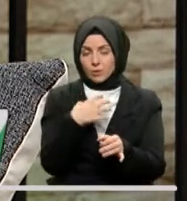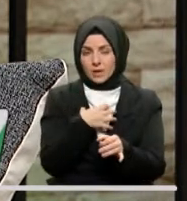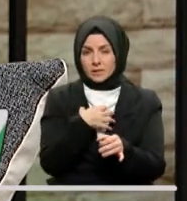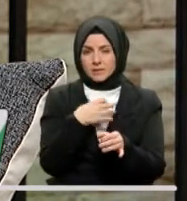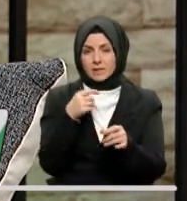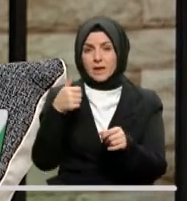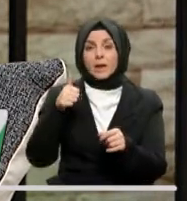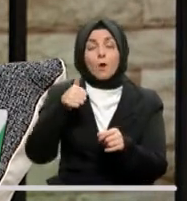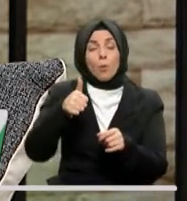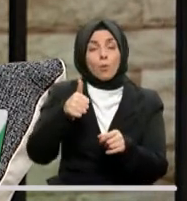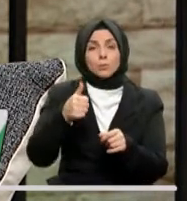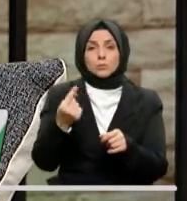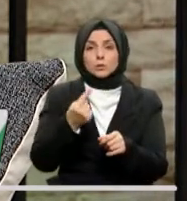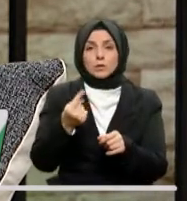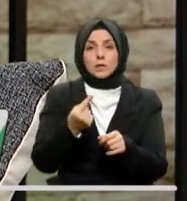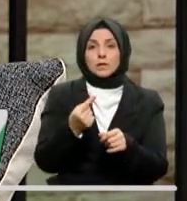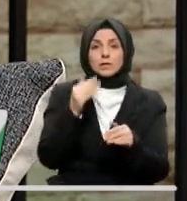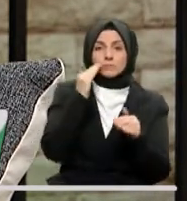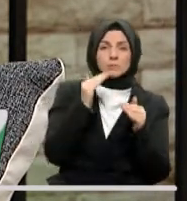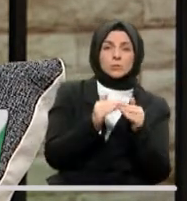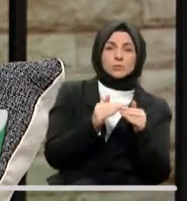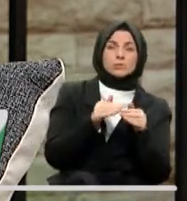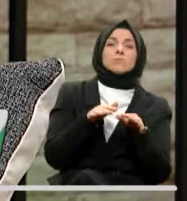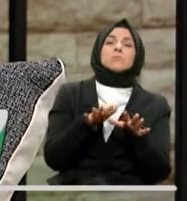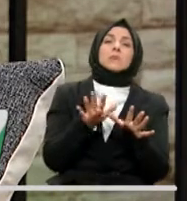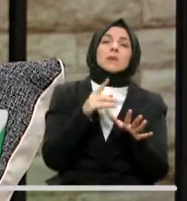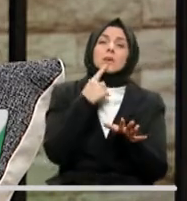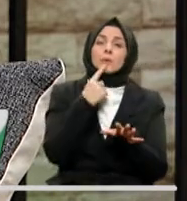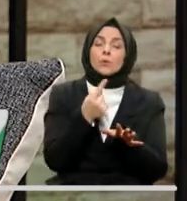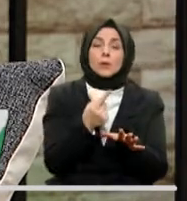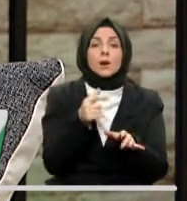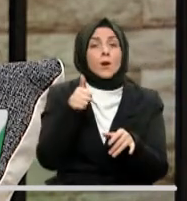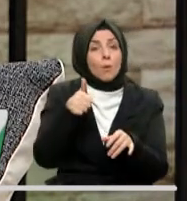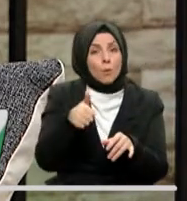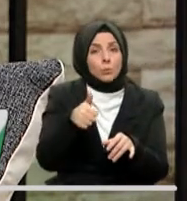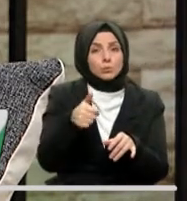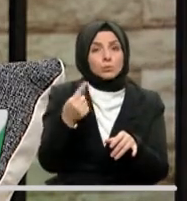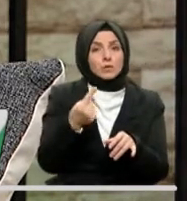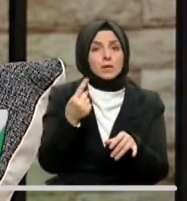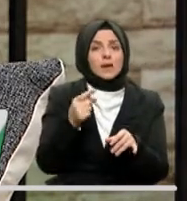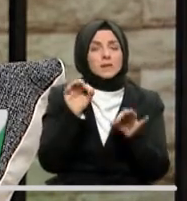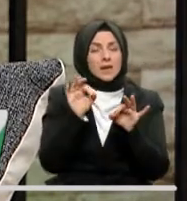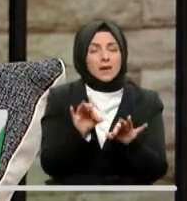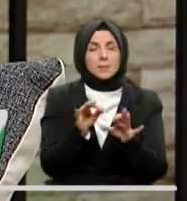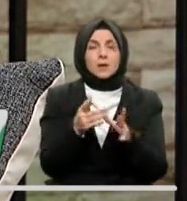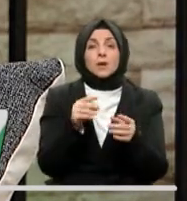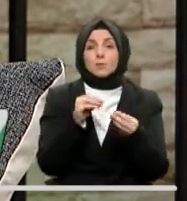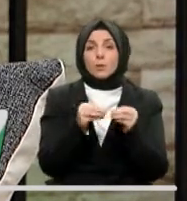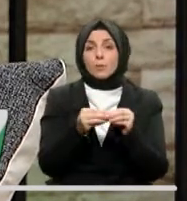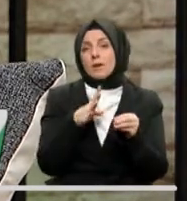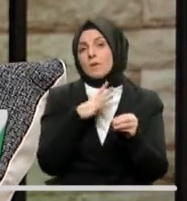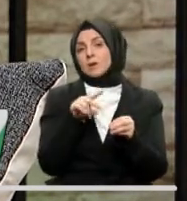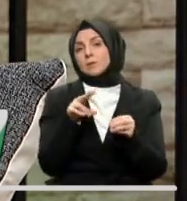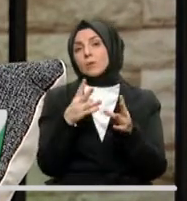şeyleri de çok yakıştırıyorlar yaklaştıran diyorlar yani Olumlu şeyler de hep bir dışsal atıp vardı işte o bir şeyini söylersiniz